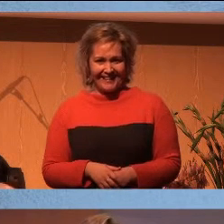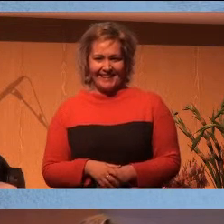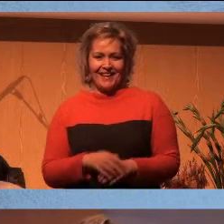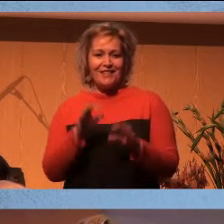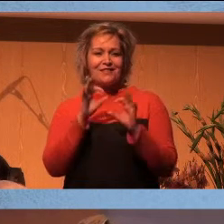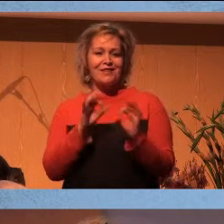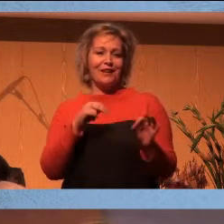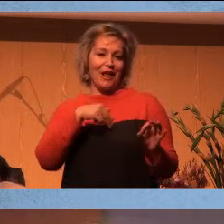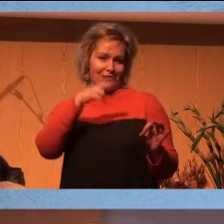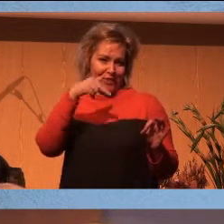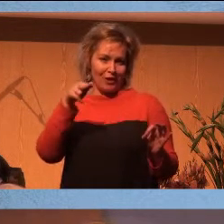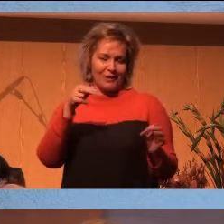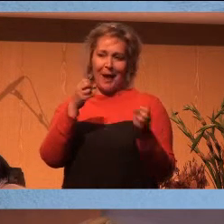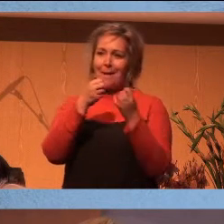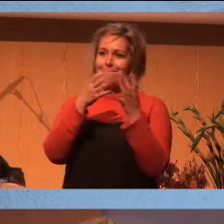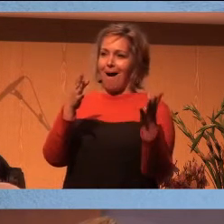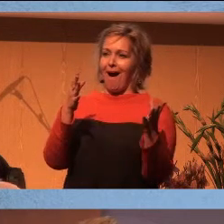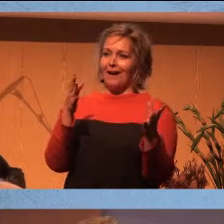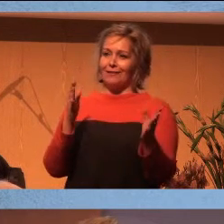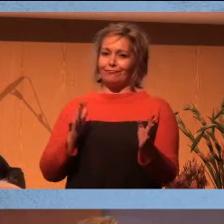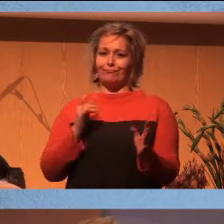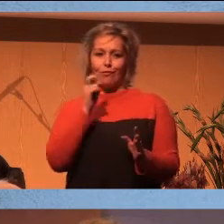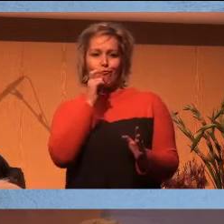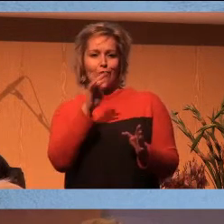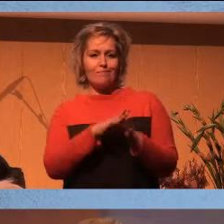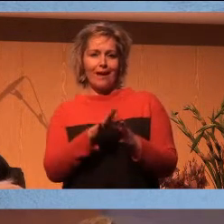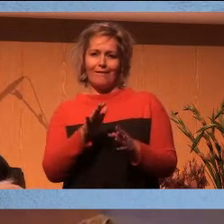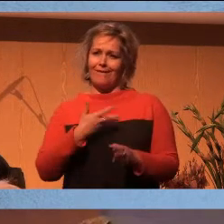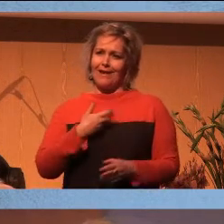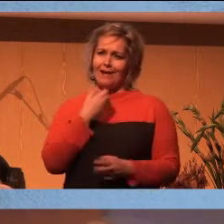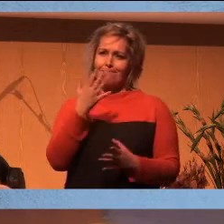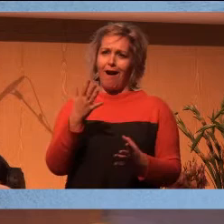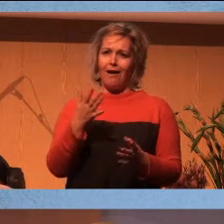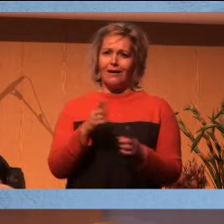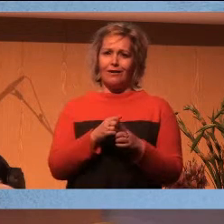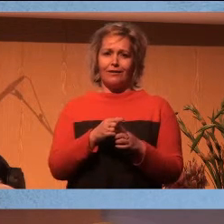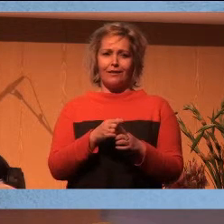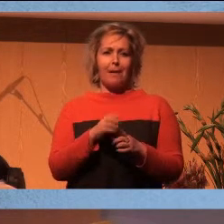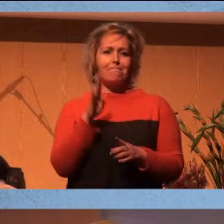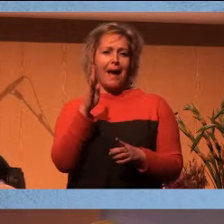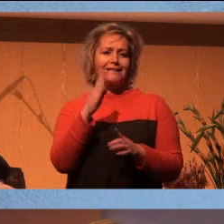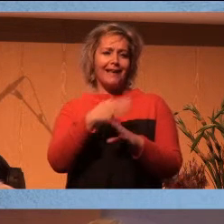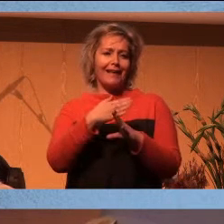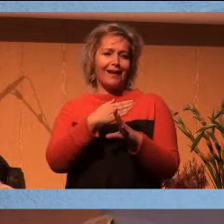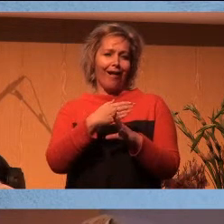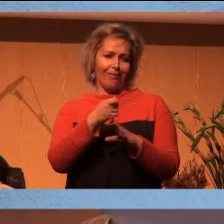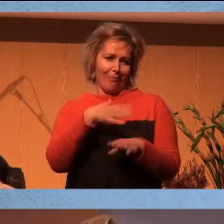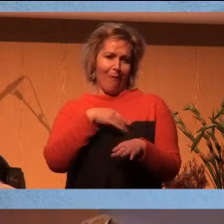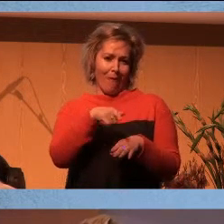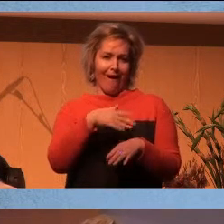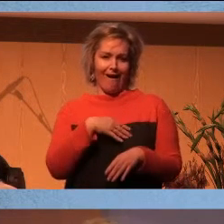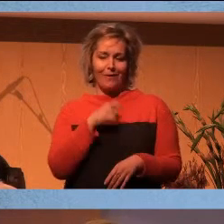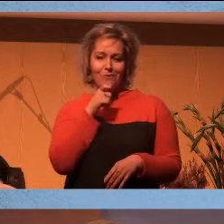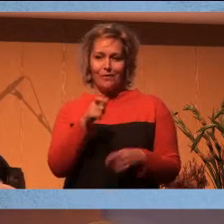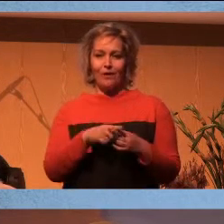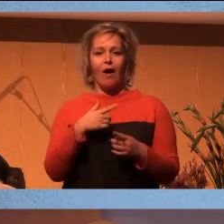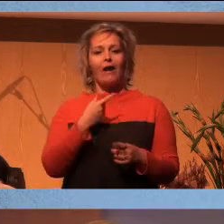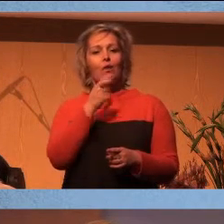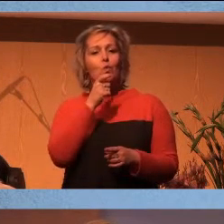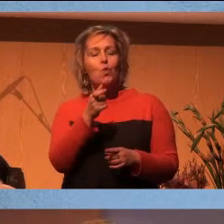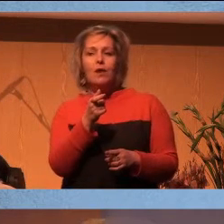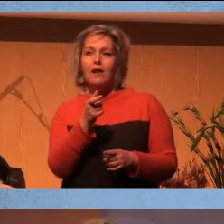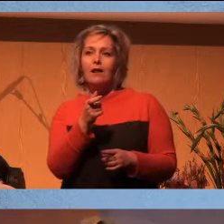Nyord i norsk. Mange femstavelsesord med utrolig mange bachelorgrader bak. Og så har vi et